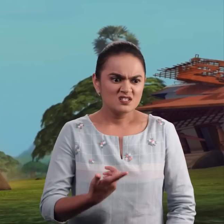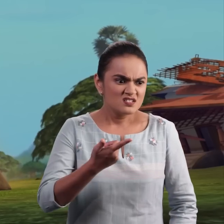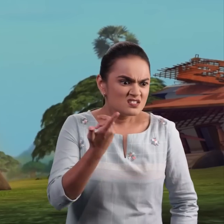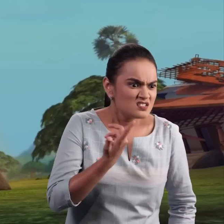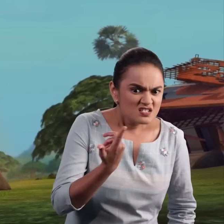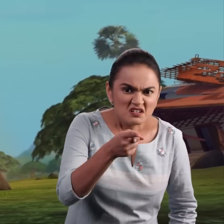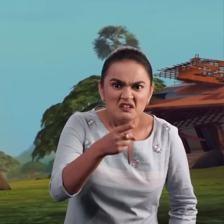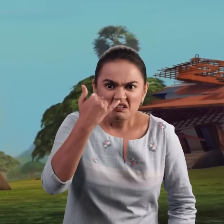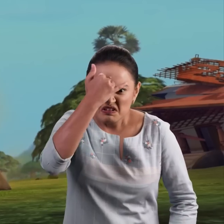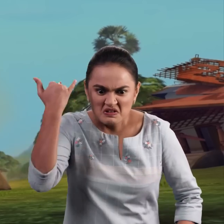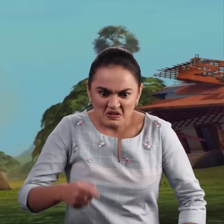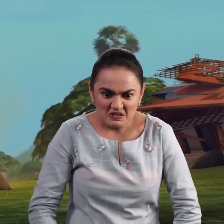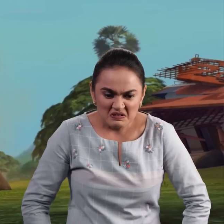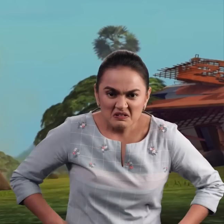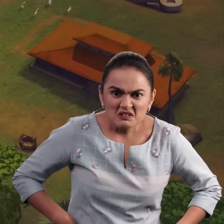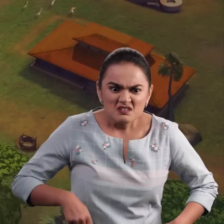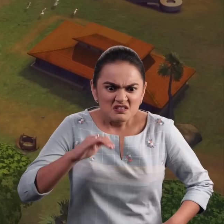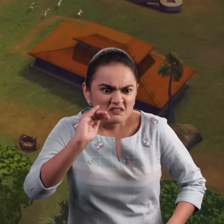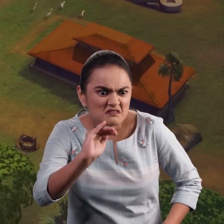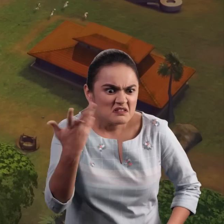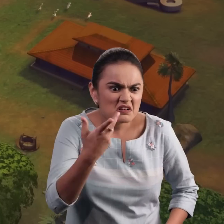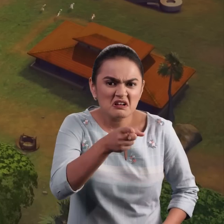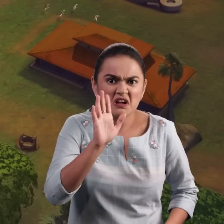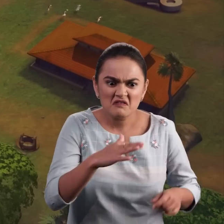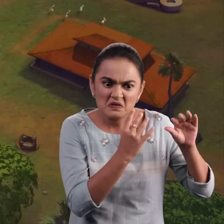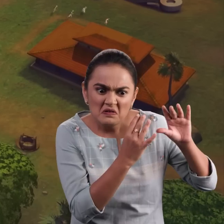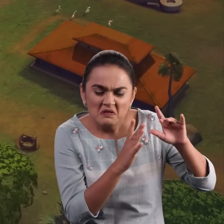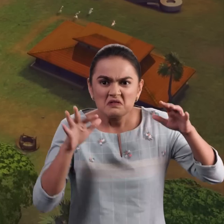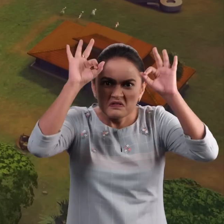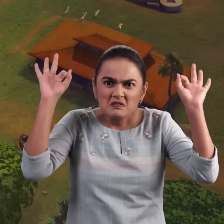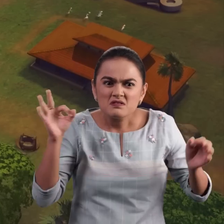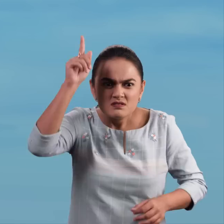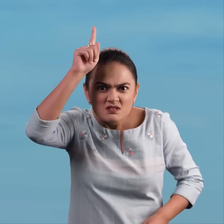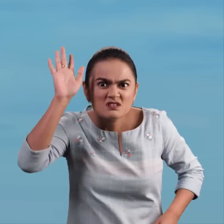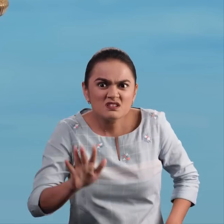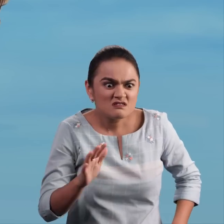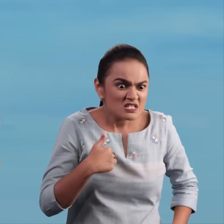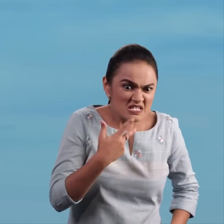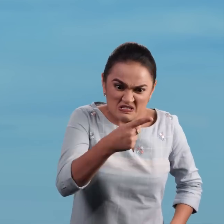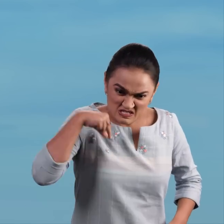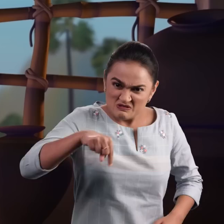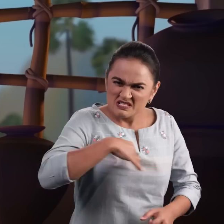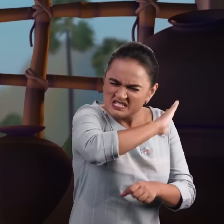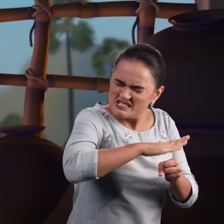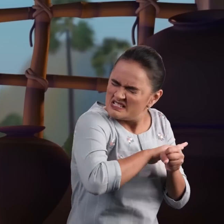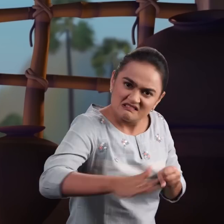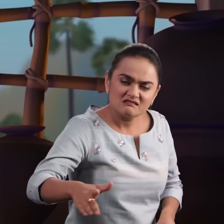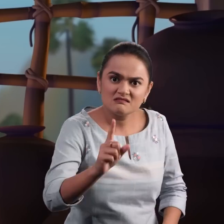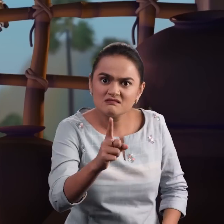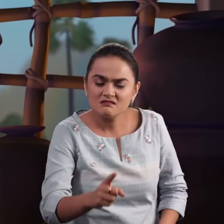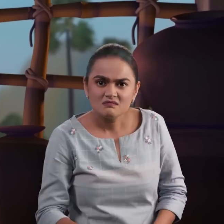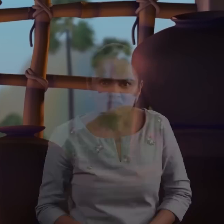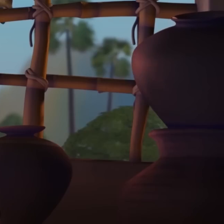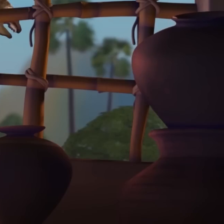कहाँ है वो पीली धोती वाला बालक जिसके पास बांसुरी और मोर पंख भी है? मैं उसका सर्वनाश कर